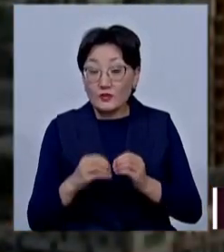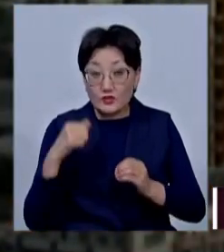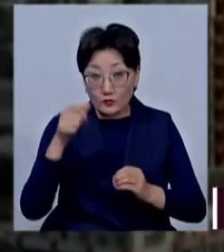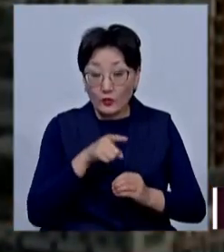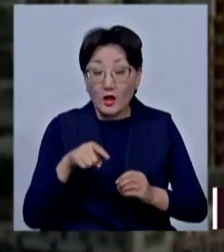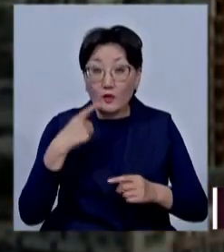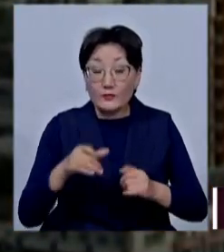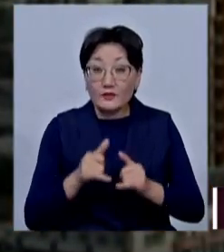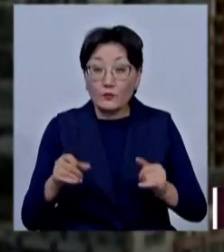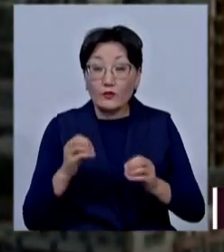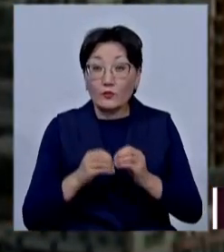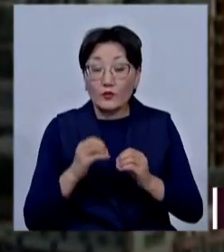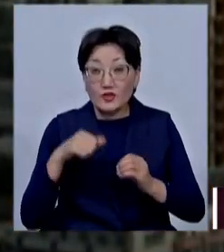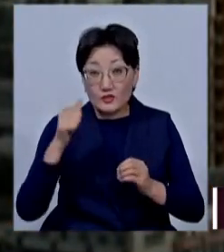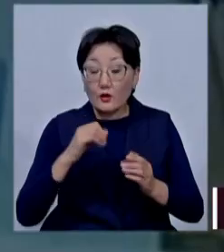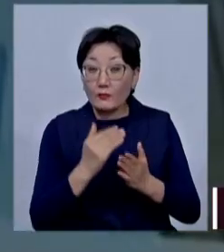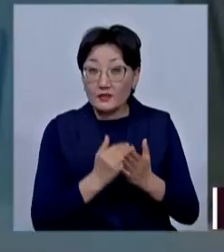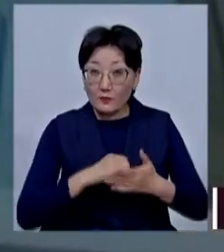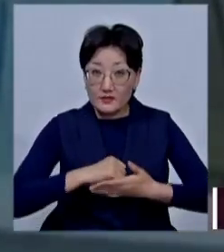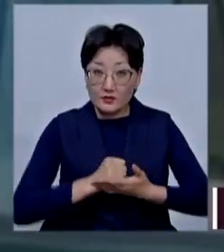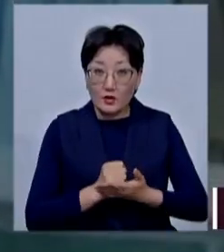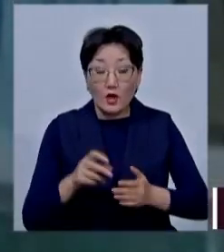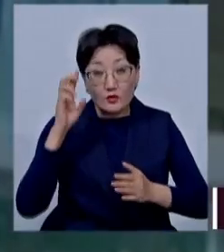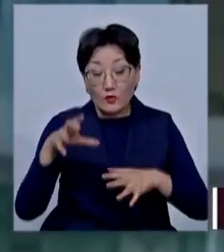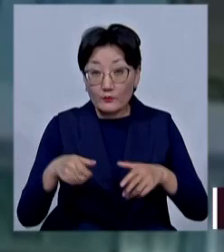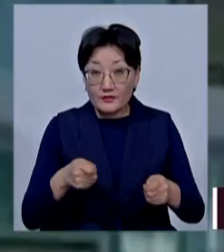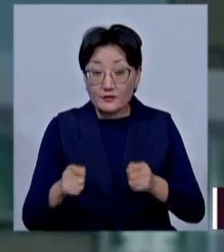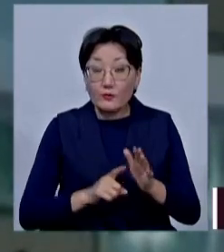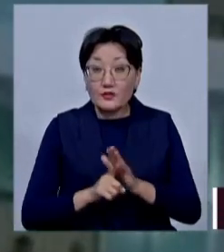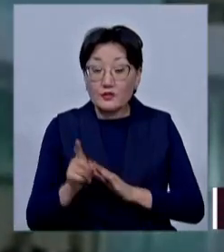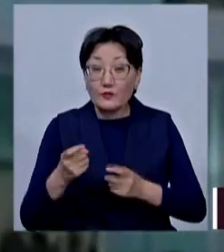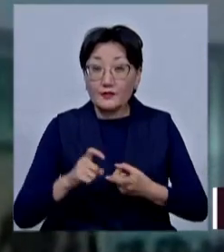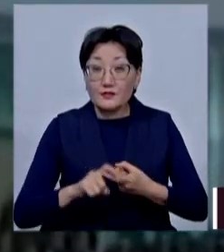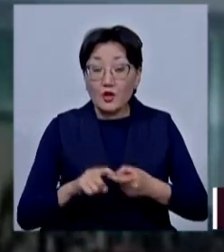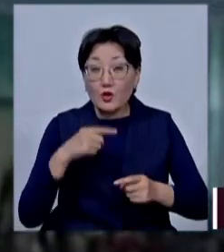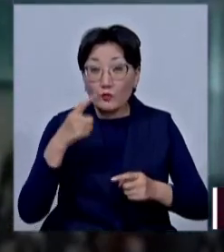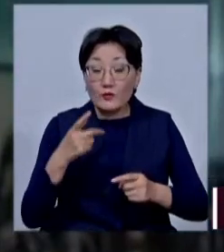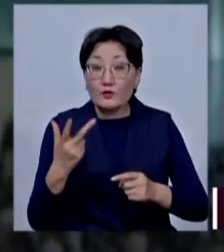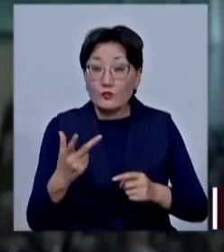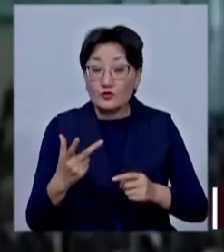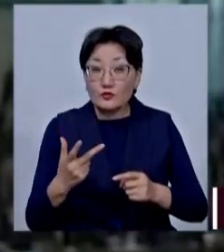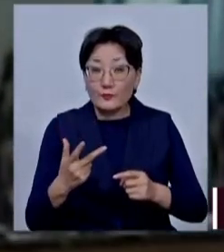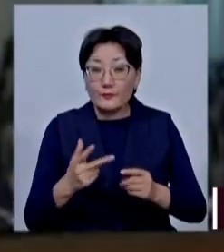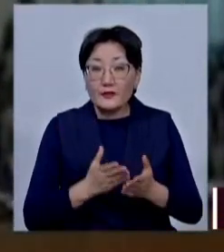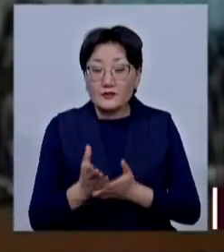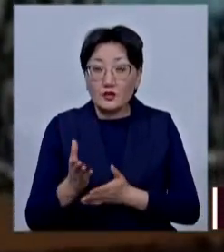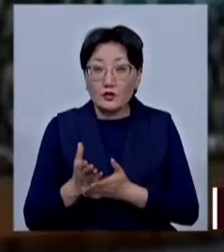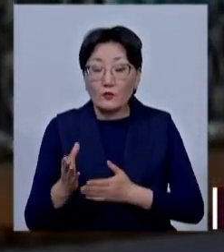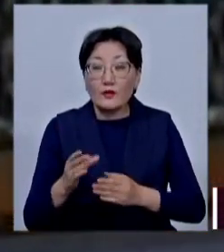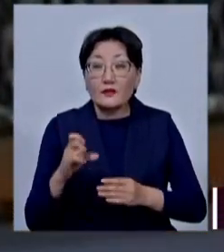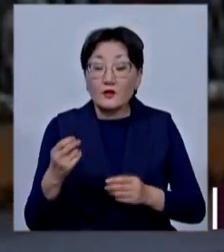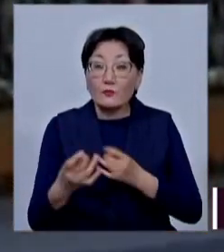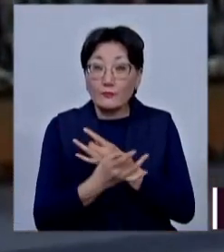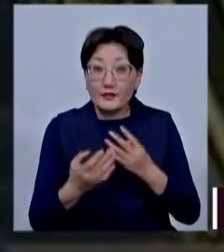тілдерді дамытудың 10 жылдық бағдарламасы да қабылданды. Мемлекет басшысының бастамасы бойынша тілдің үш тұғырлығы ұлттық мәдени жобасы